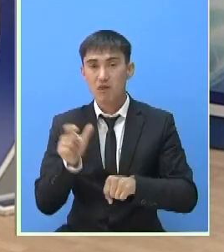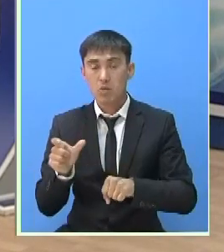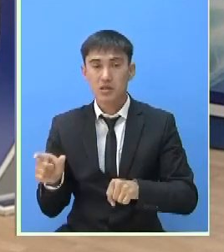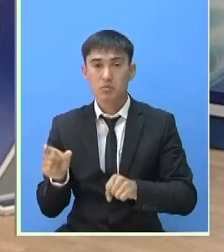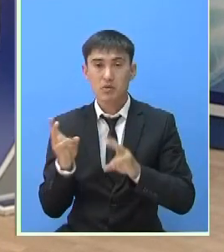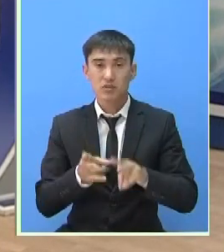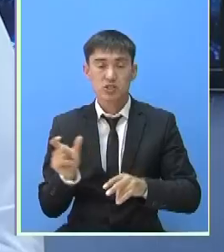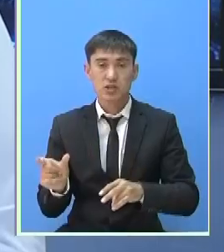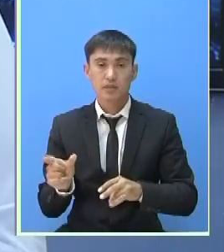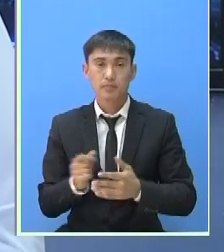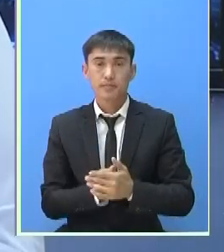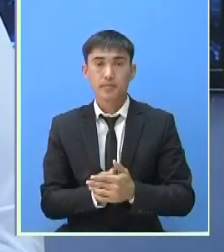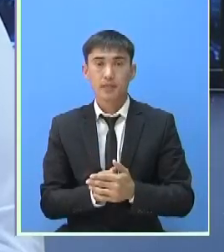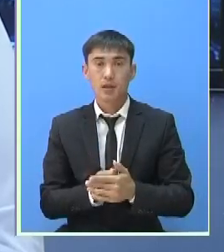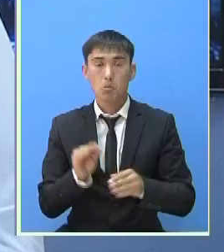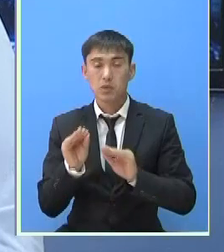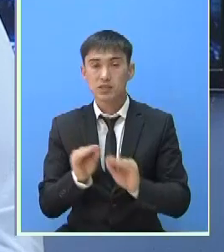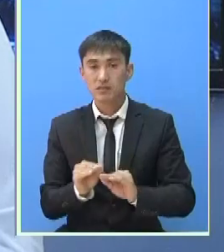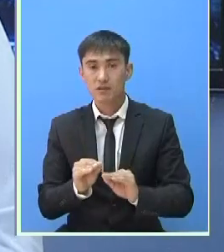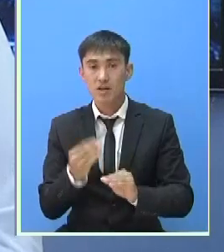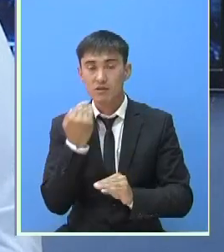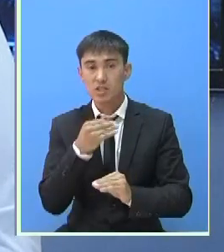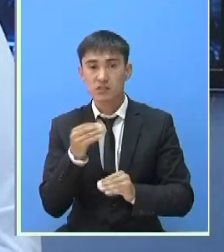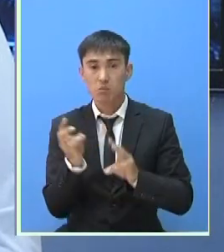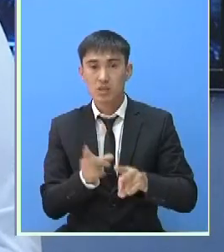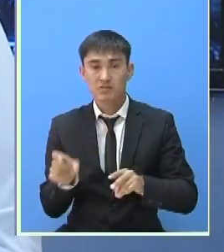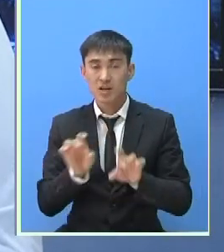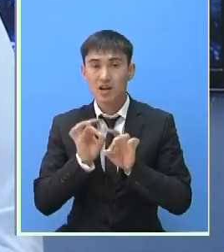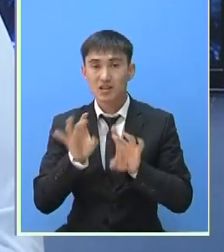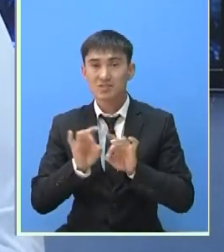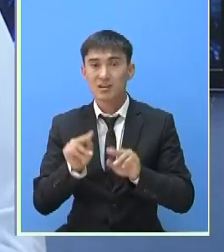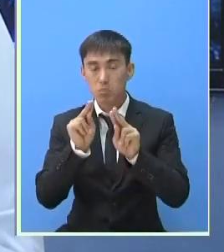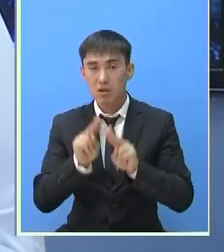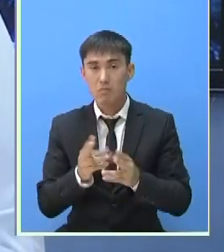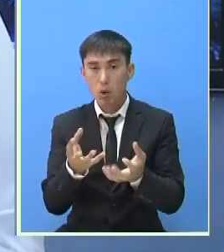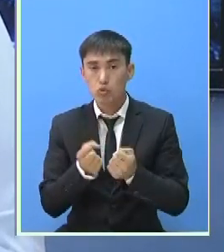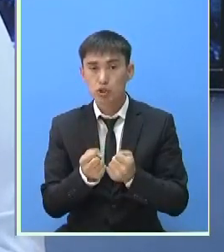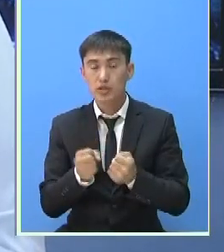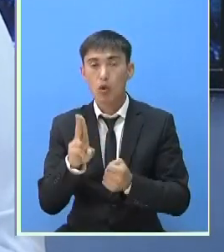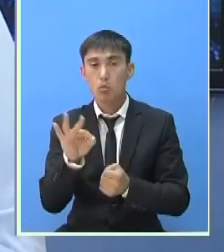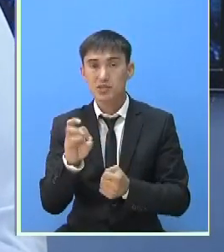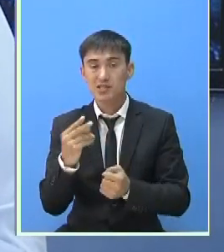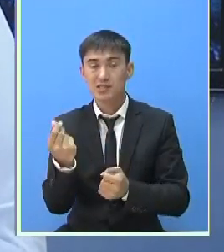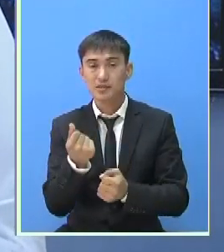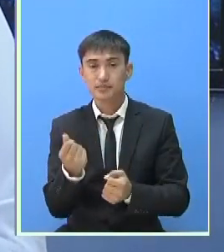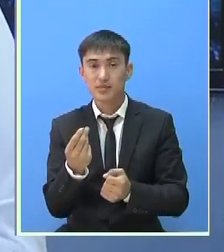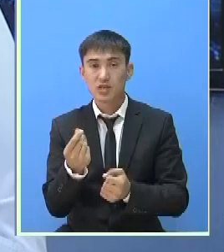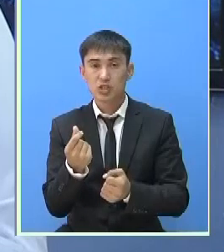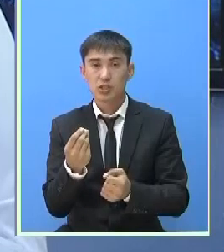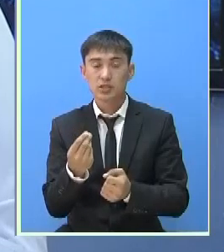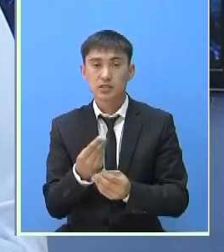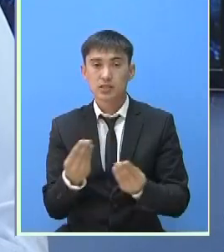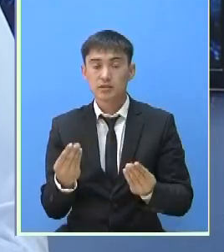потерпевшим. Когда их признают постановлением в качестве потерпевшего, они обязательно разъясняют право о назначении компенсации. Ну, конечно